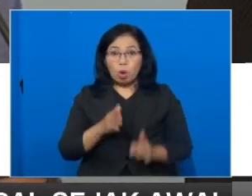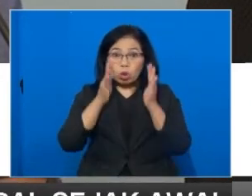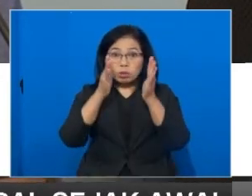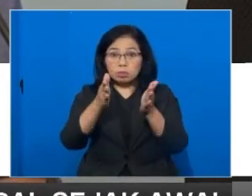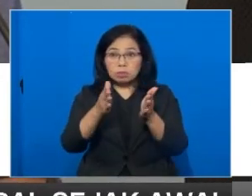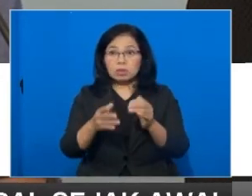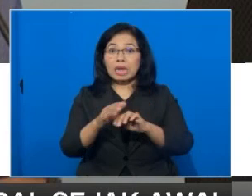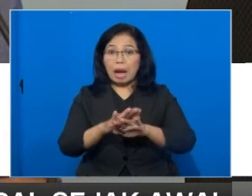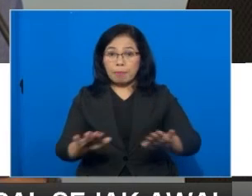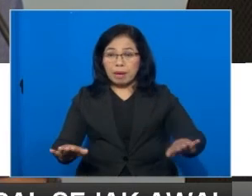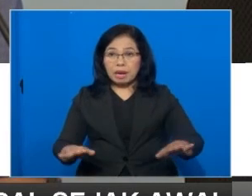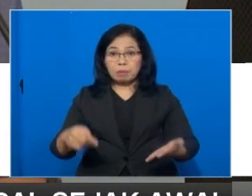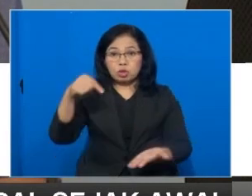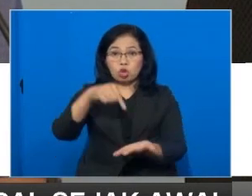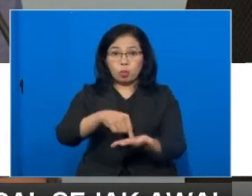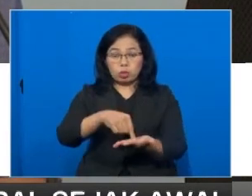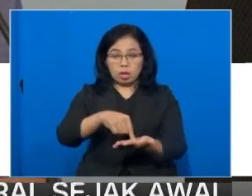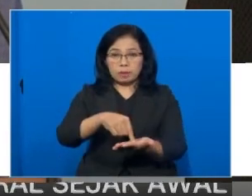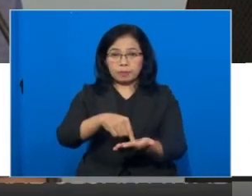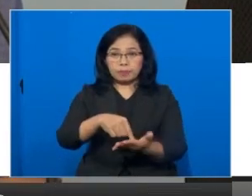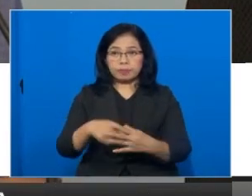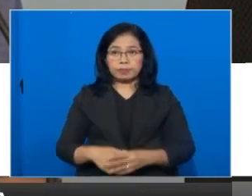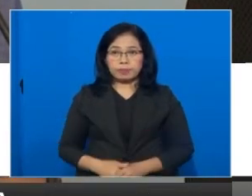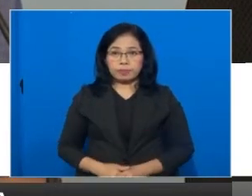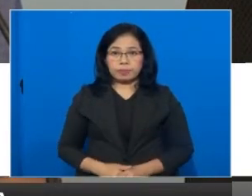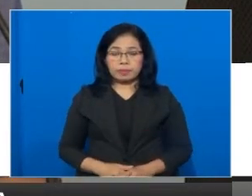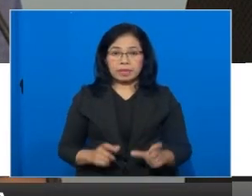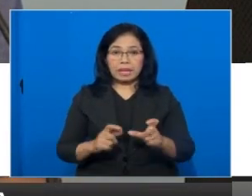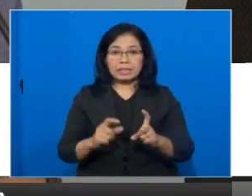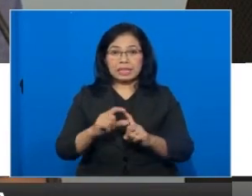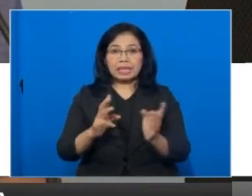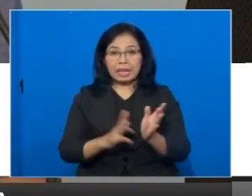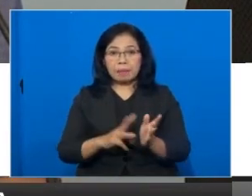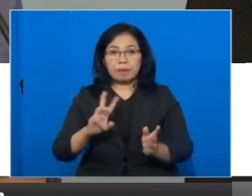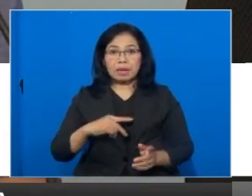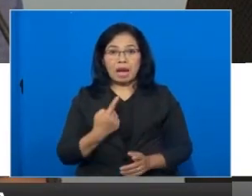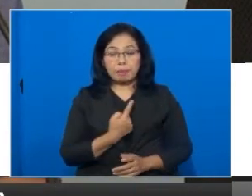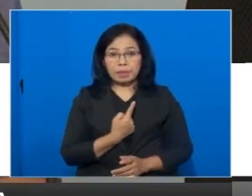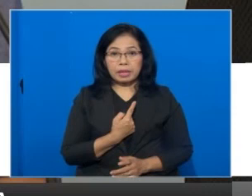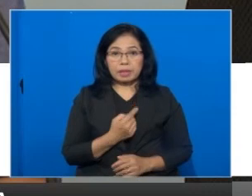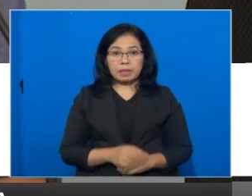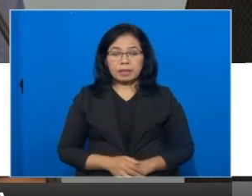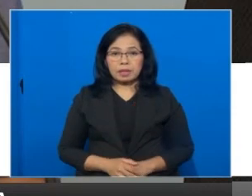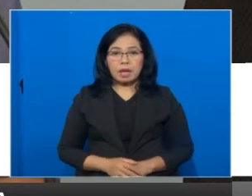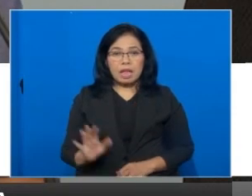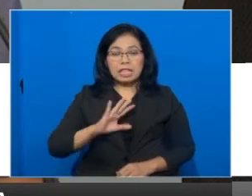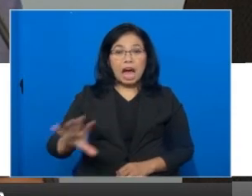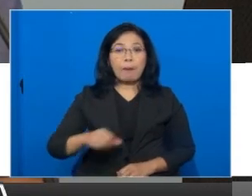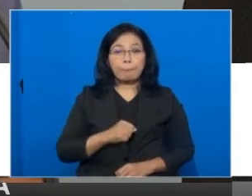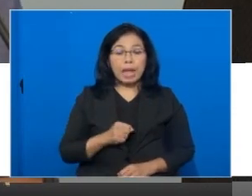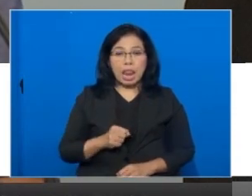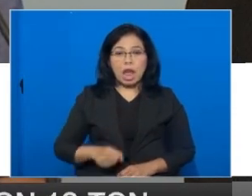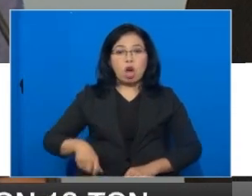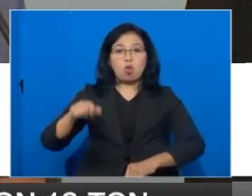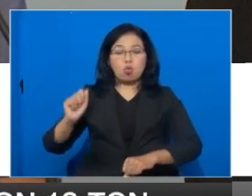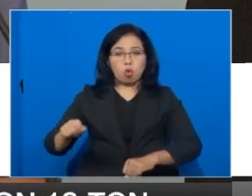pengamanan pencoblosan ya jadi ee SDM kami juga tidak membadai untuk melakukan langkah-langkah hukum Jadi kami cadangkan